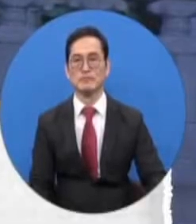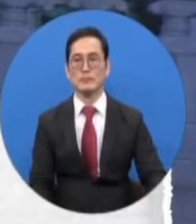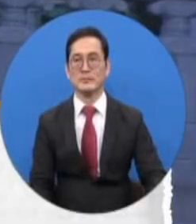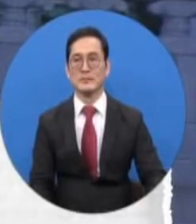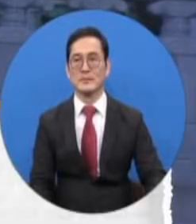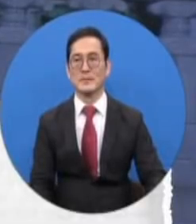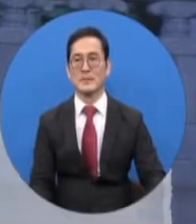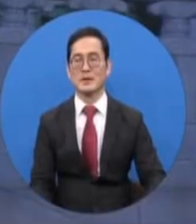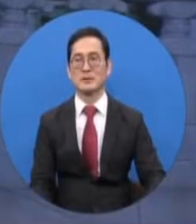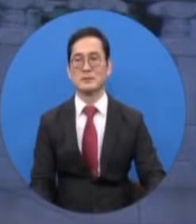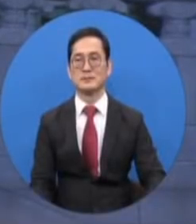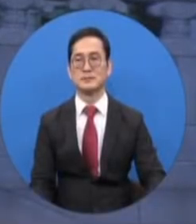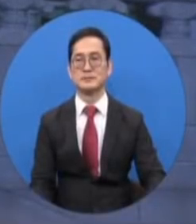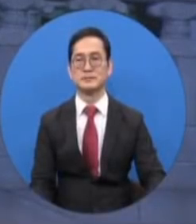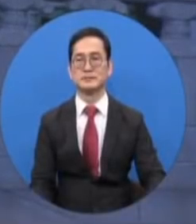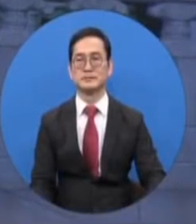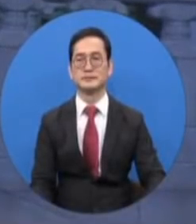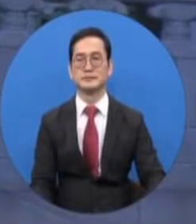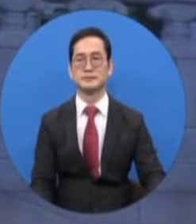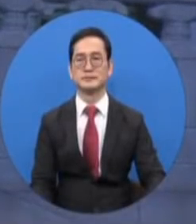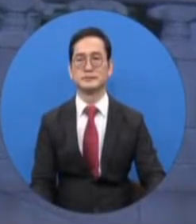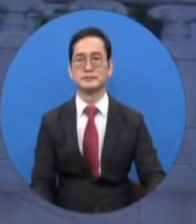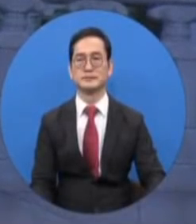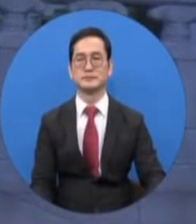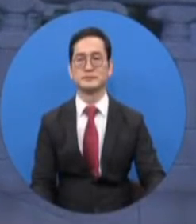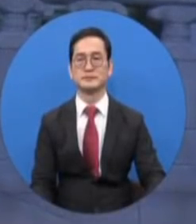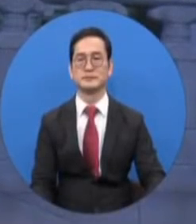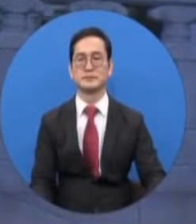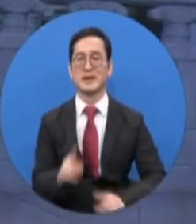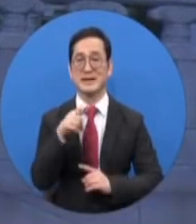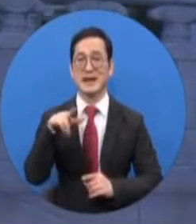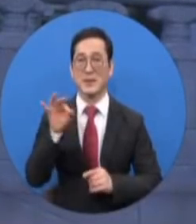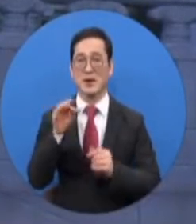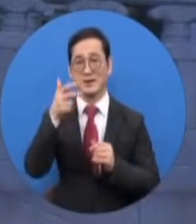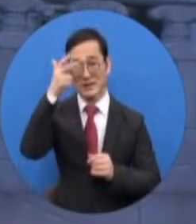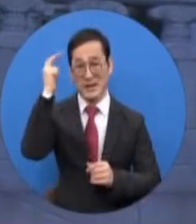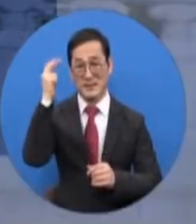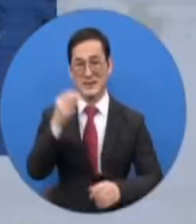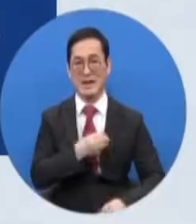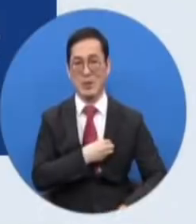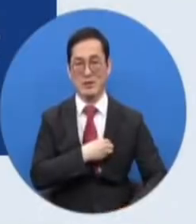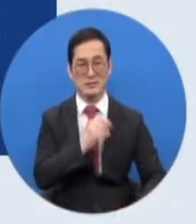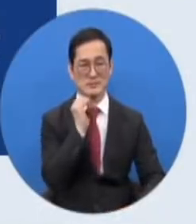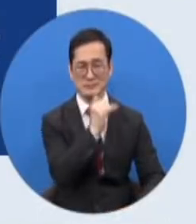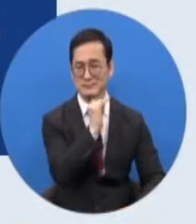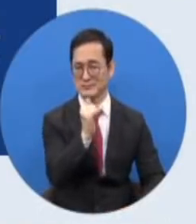이재명 상임고문이죠. 당원 250명에게 전화를 돌렸다고 합니다.